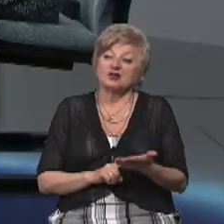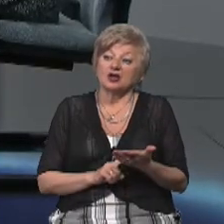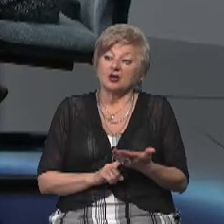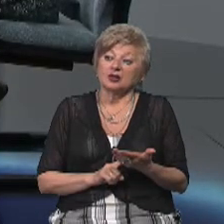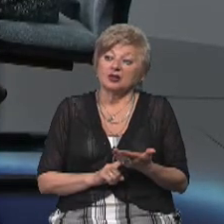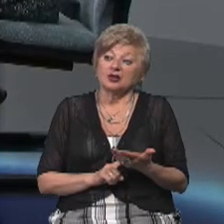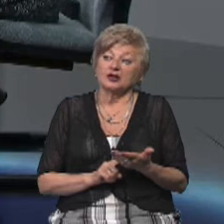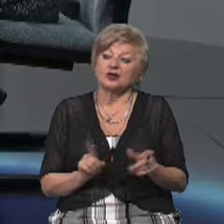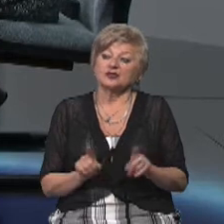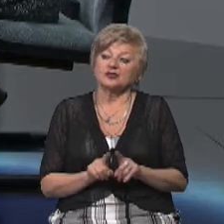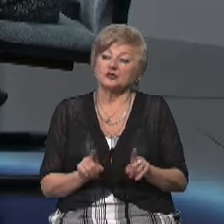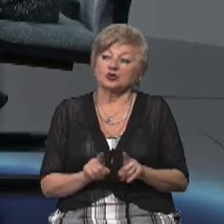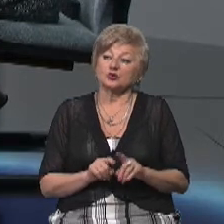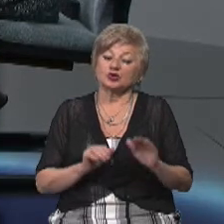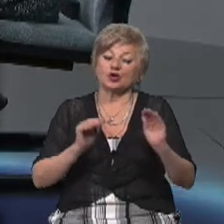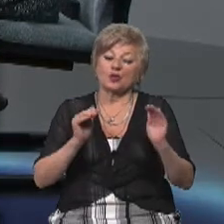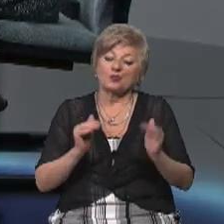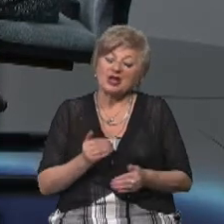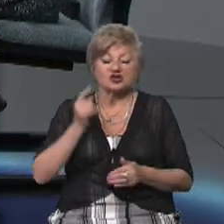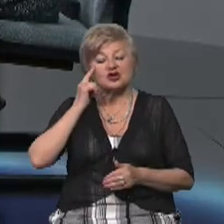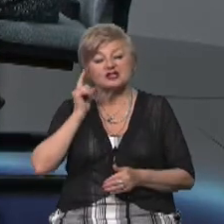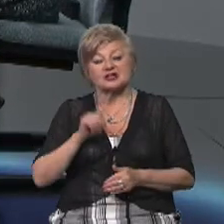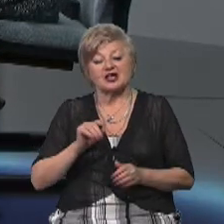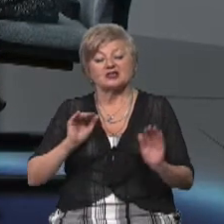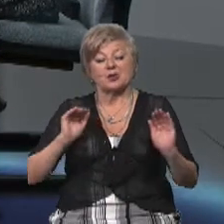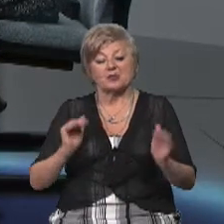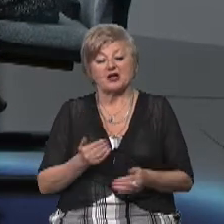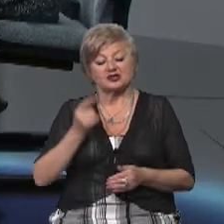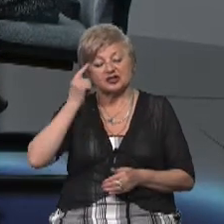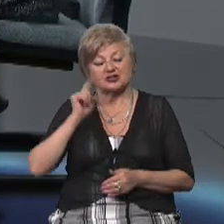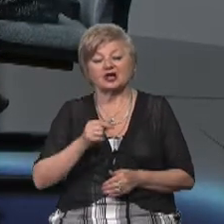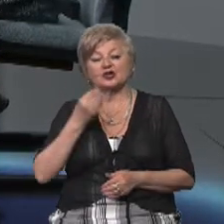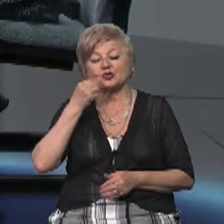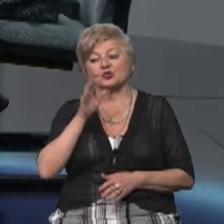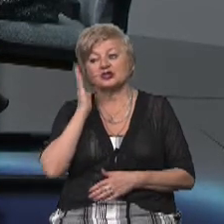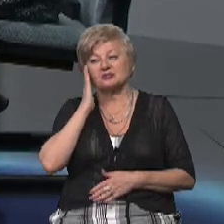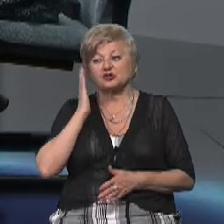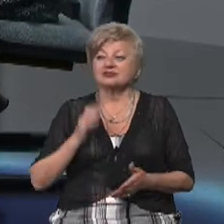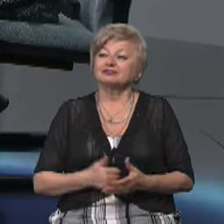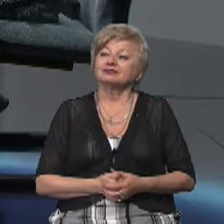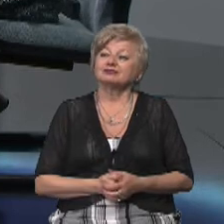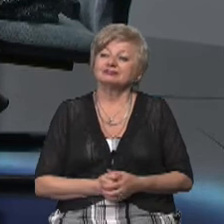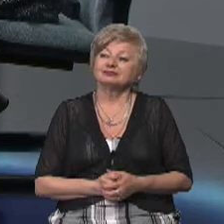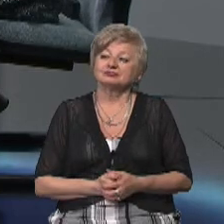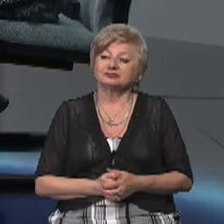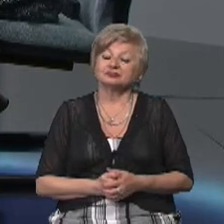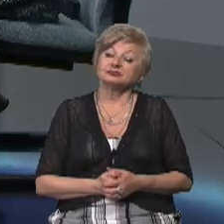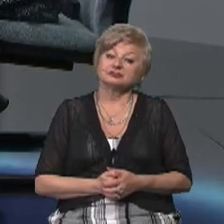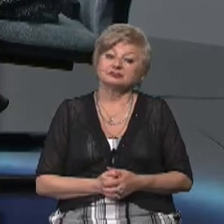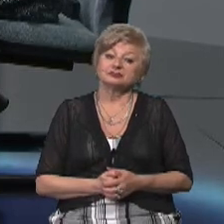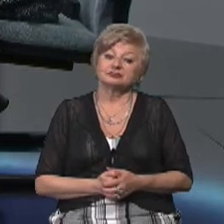чи все-таки краще менше знати? І якщо менше знаєш, то спокійніше спиш? Ну,